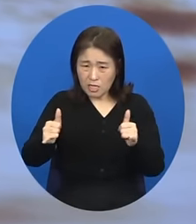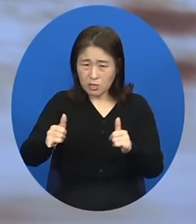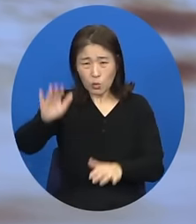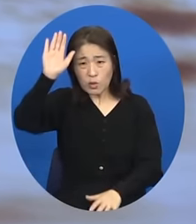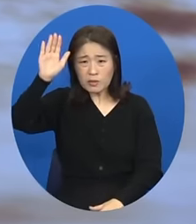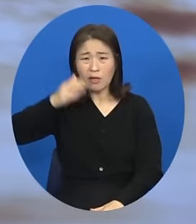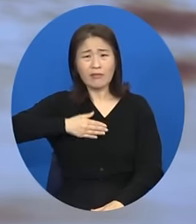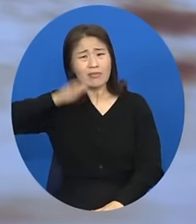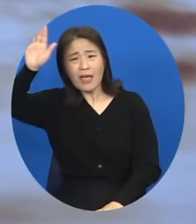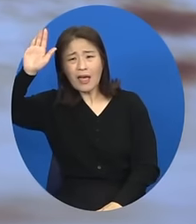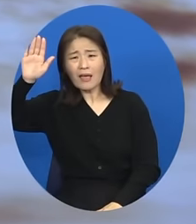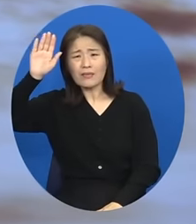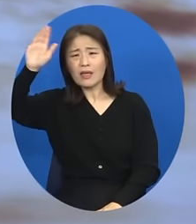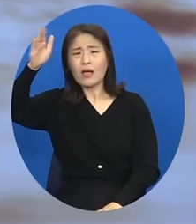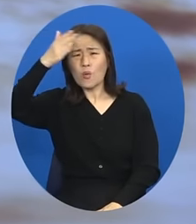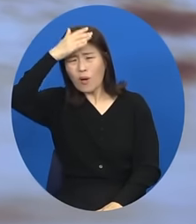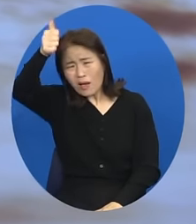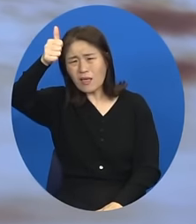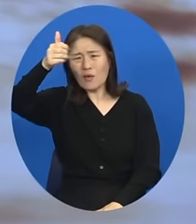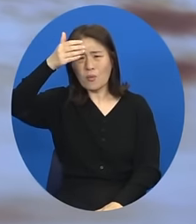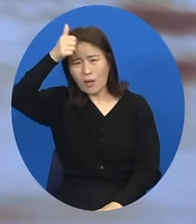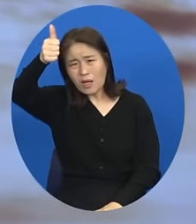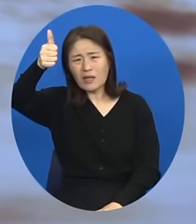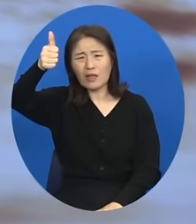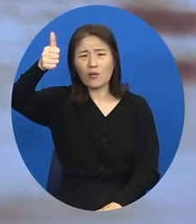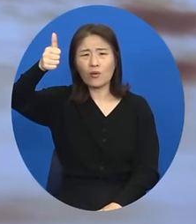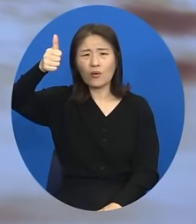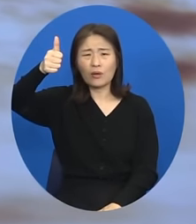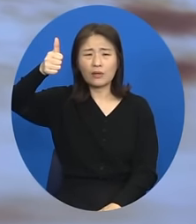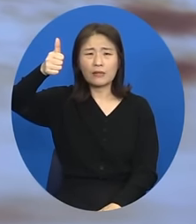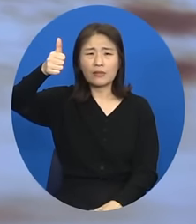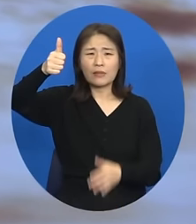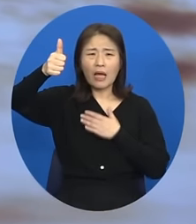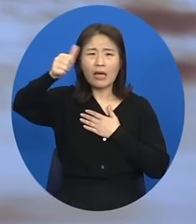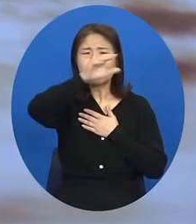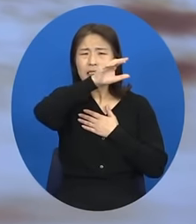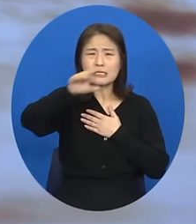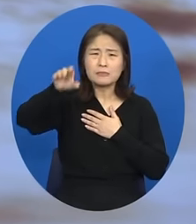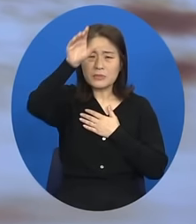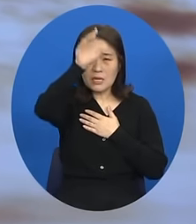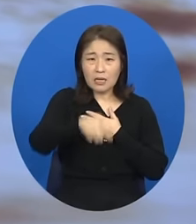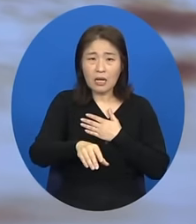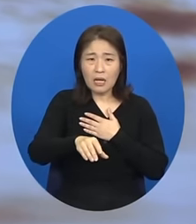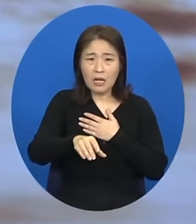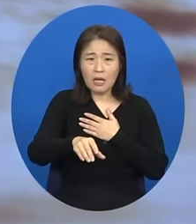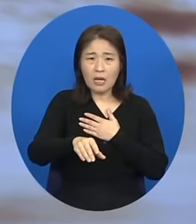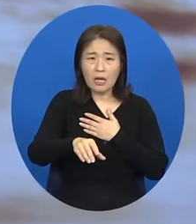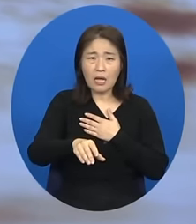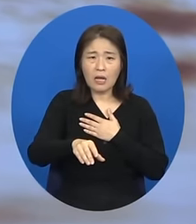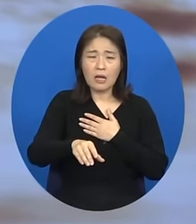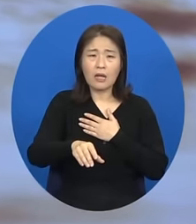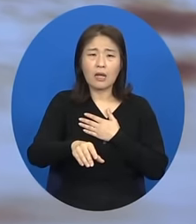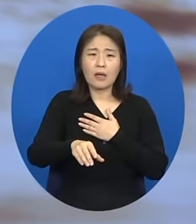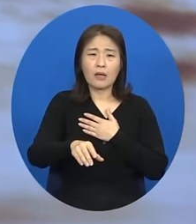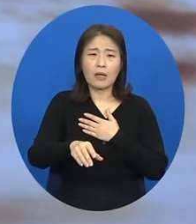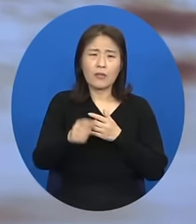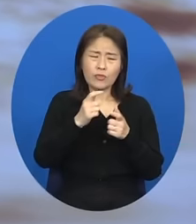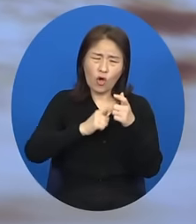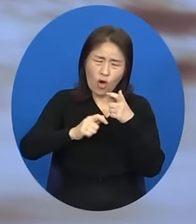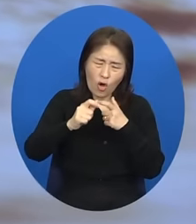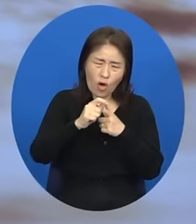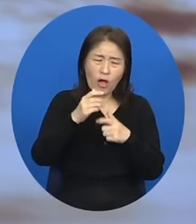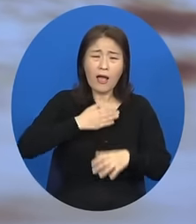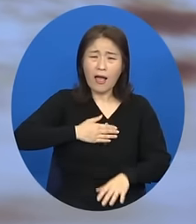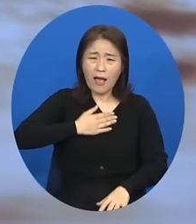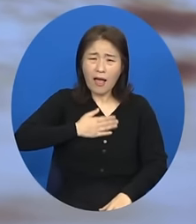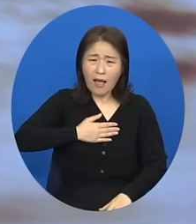죄인이에요, 그 많은 사람들 중에 십자가를 경험하니까, 십자가를 알면 알수록 내 모습 속에 남아있는 것이 죄밖에 없습니다 라고